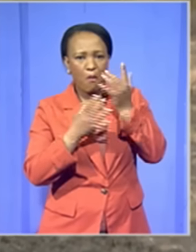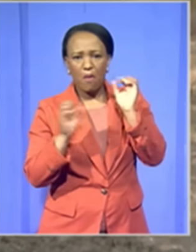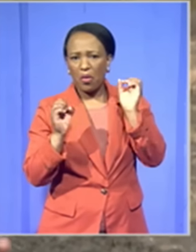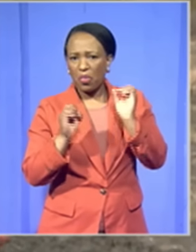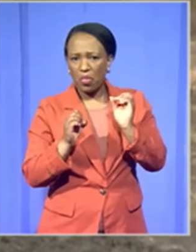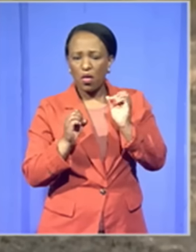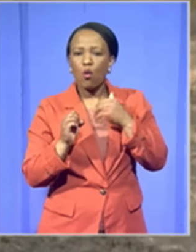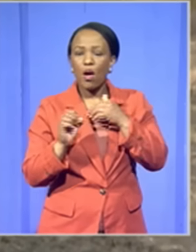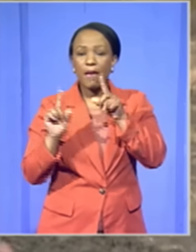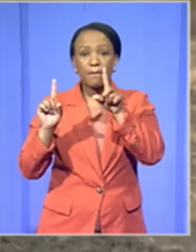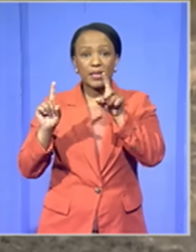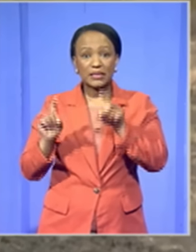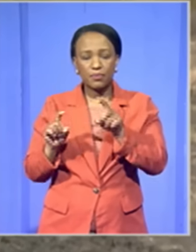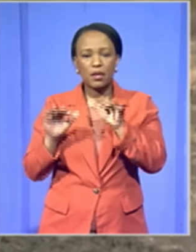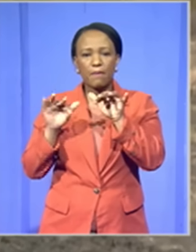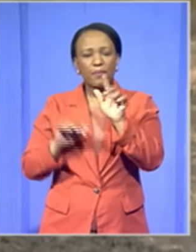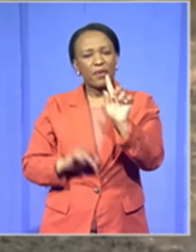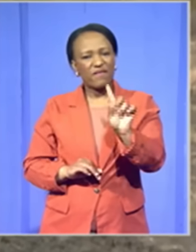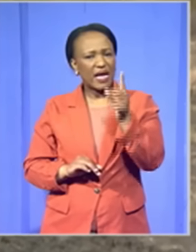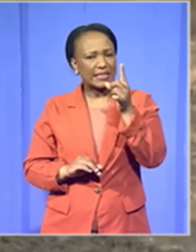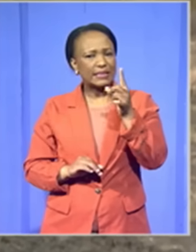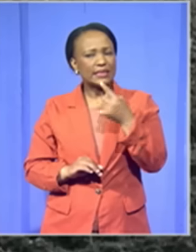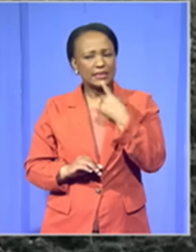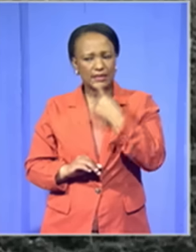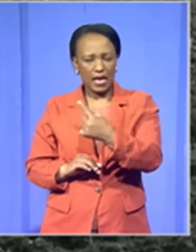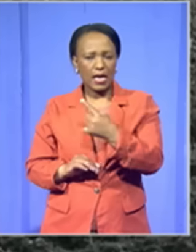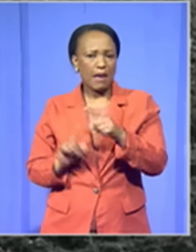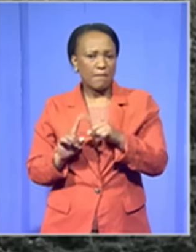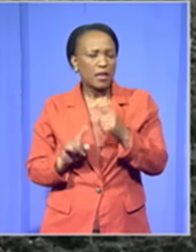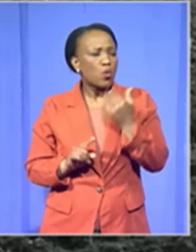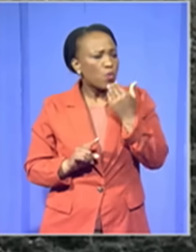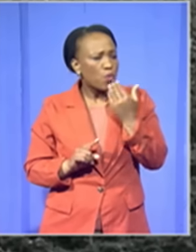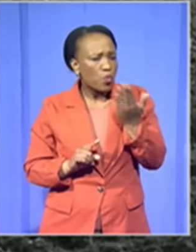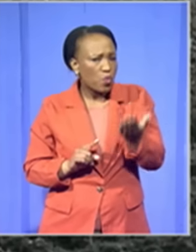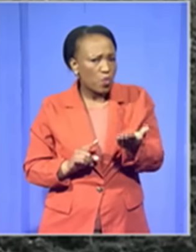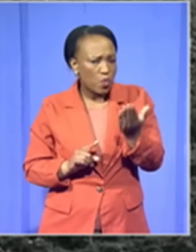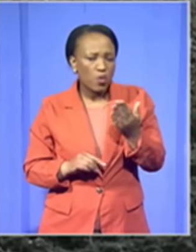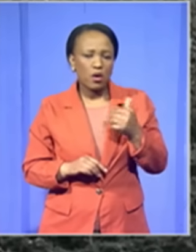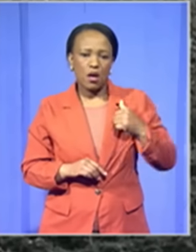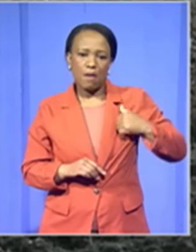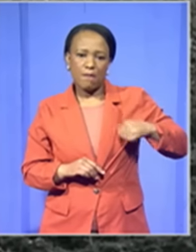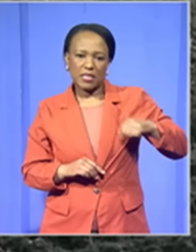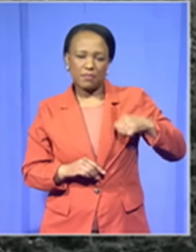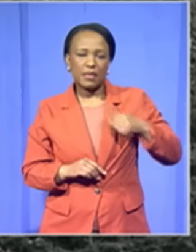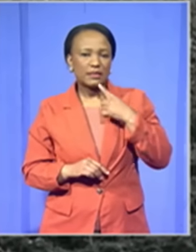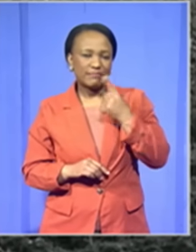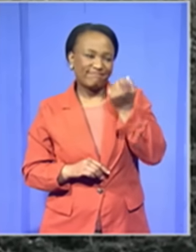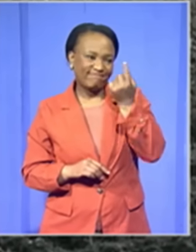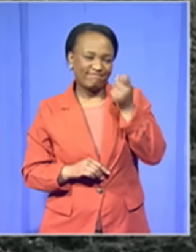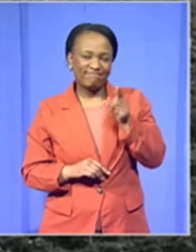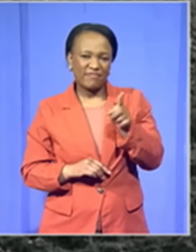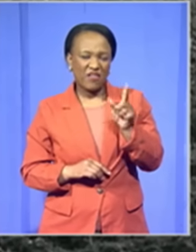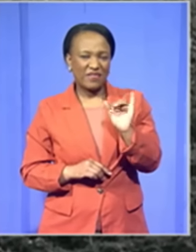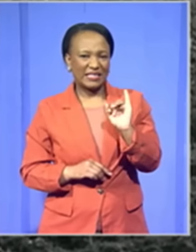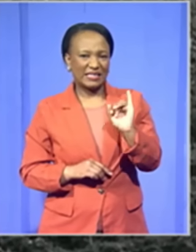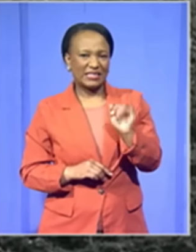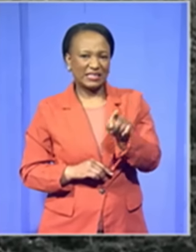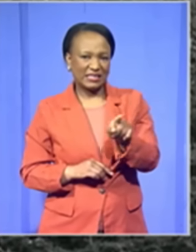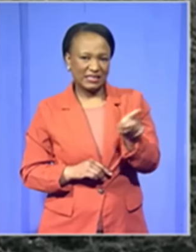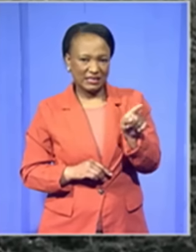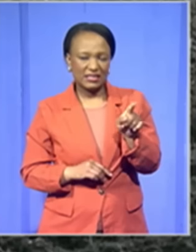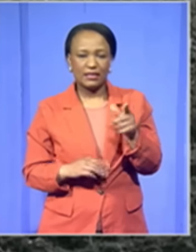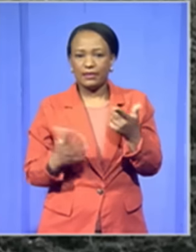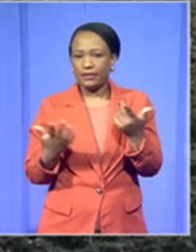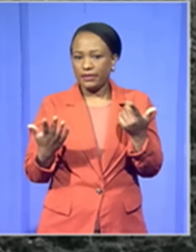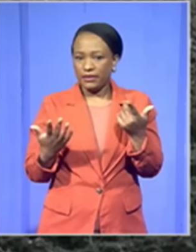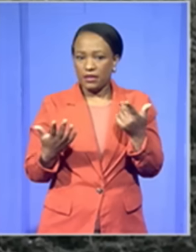bua mare re batlo itse gore ke mang pila-pila. Le fa gone mmasepala o gatelela gore o tlhaloganya bomasisi jwa ntlha eno o tlhalosa gore